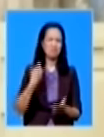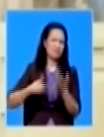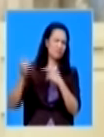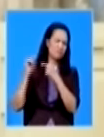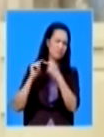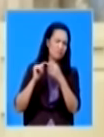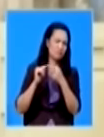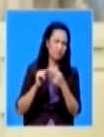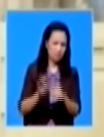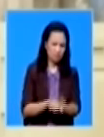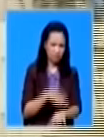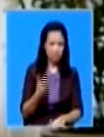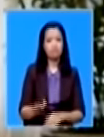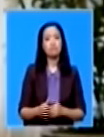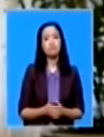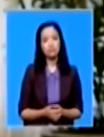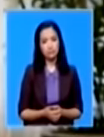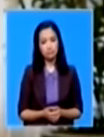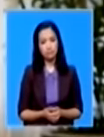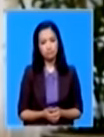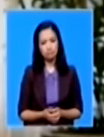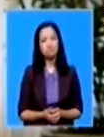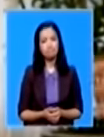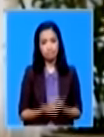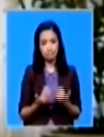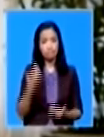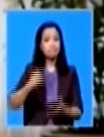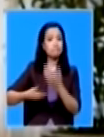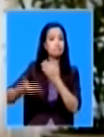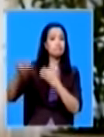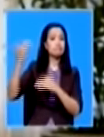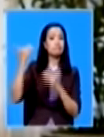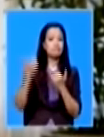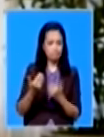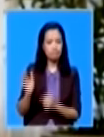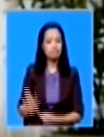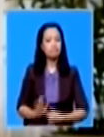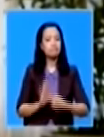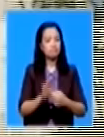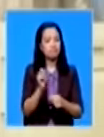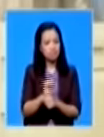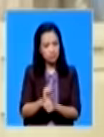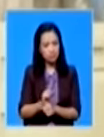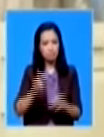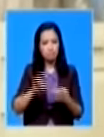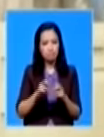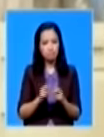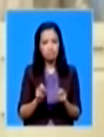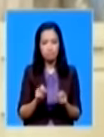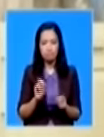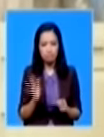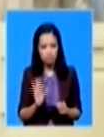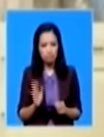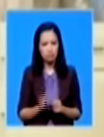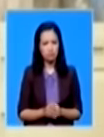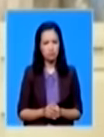เนี่ยอดีตและมีคนเอามาใช้ประโยชน ์ ถ้าขัดแย้งวันนี้ต้องเอาประวัติศาสตร์มาเป็นแบบอย่างว่าทำไมจะไม่เกิดอีกไม่ใช่เอาเก่ามาทำให้เกิ